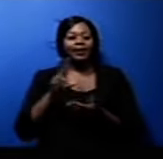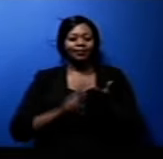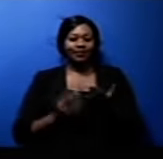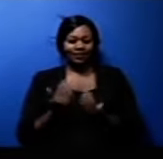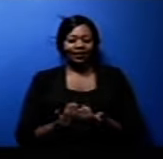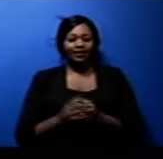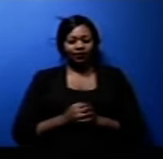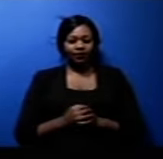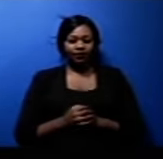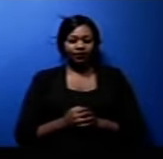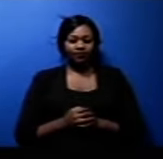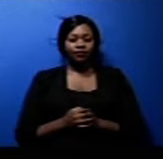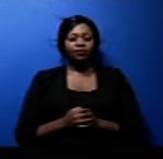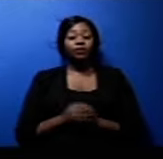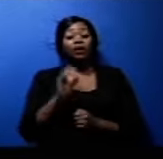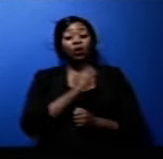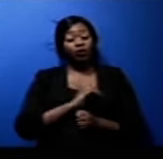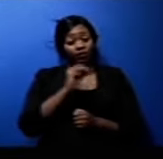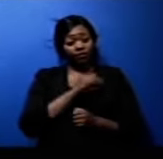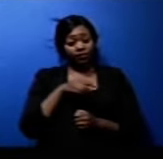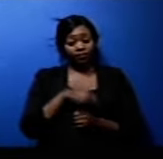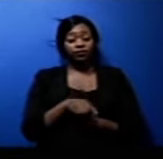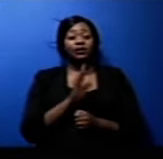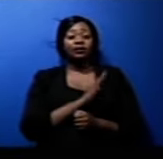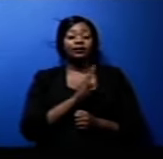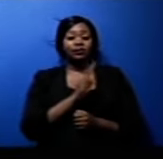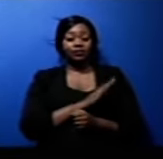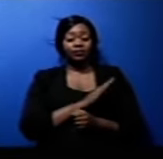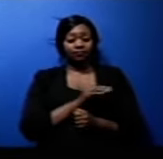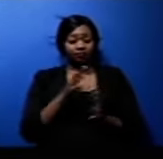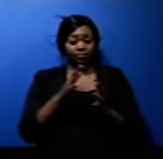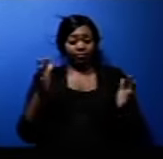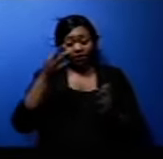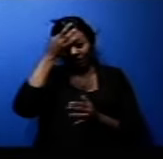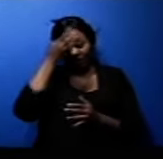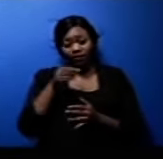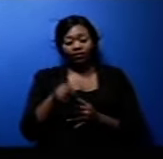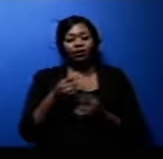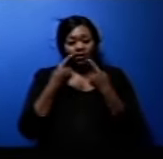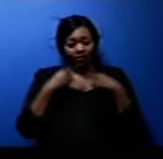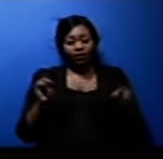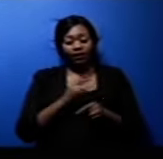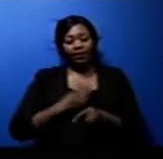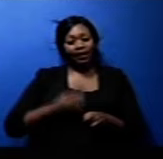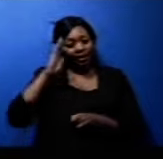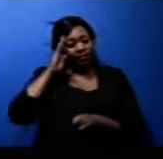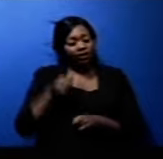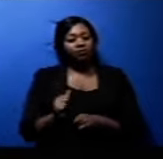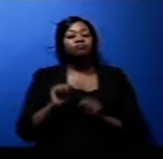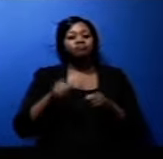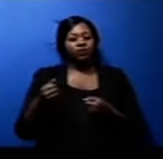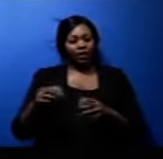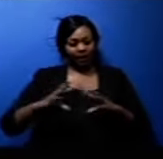ebala yaka mkhoona Ofisi ya mungodi e muhulu wa muso, itibisa sechaba huru Muthuompe hii tunakhulu ua muheti